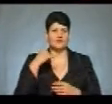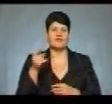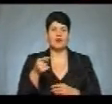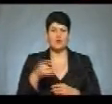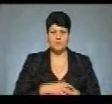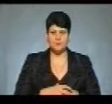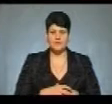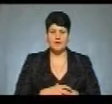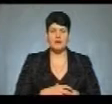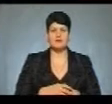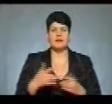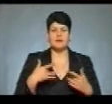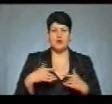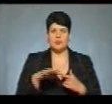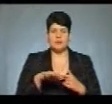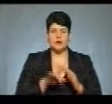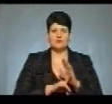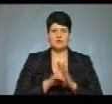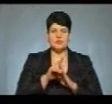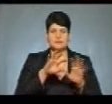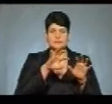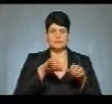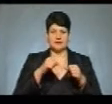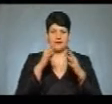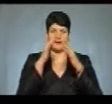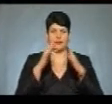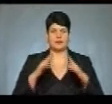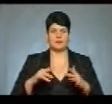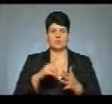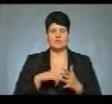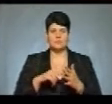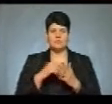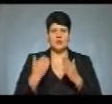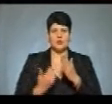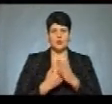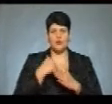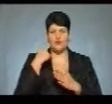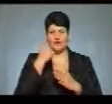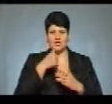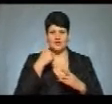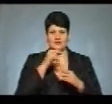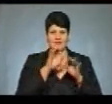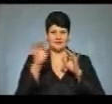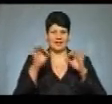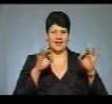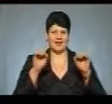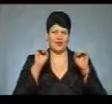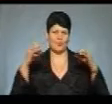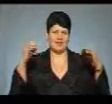На театральному майдані Тернополя розпочали демонтаж головної ялинки міста і новорічної ілюмінації.